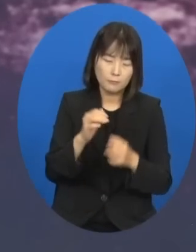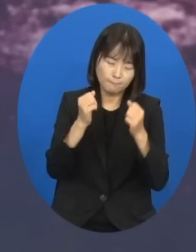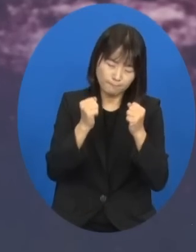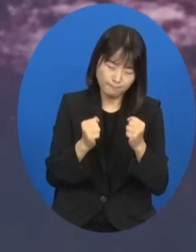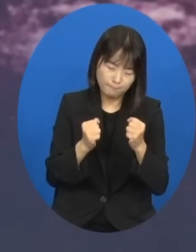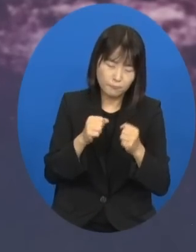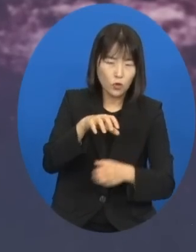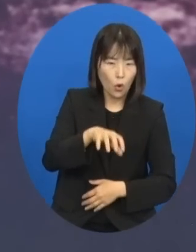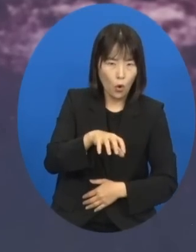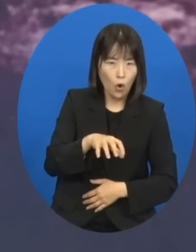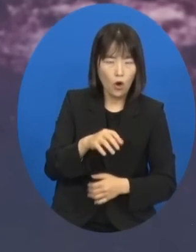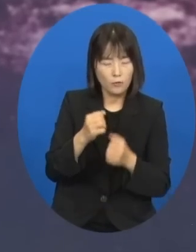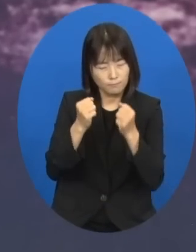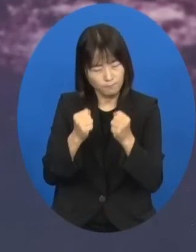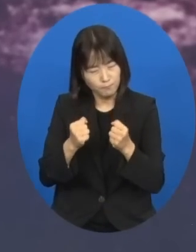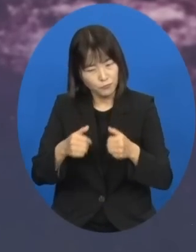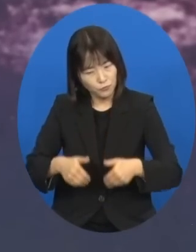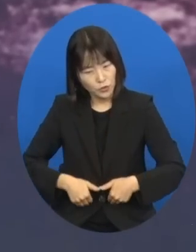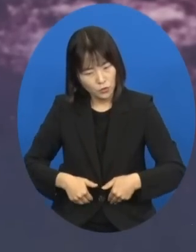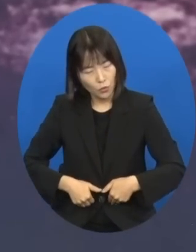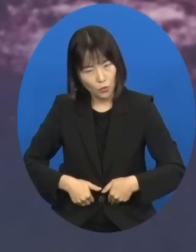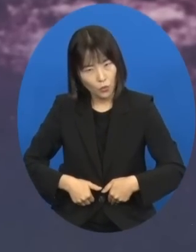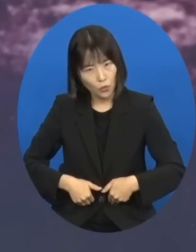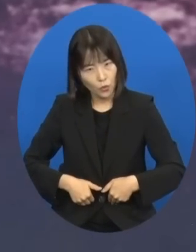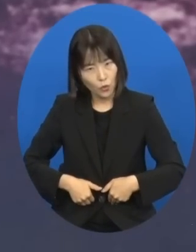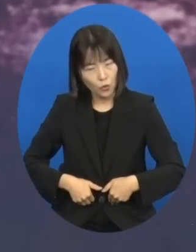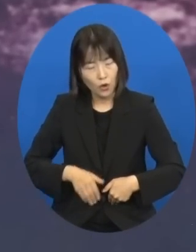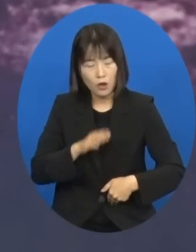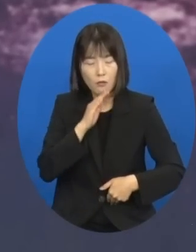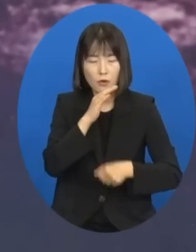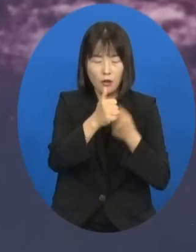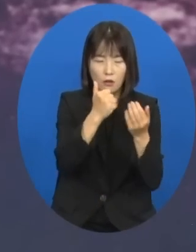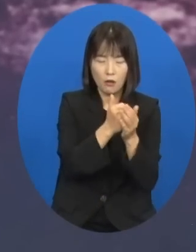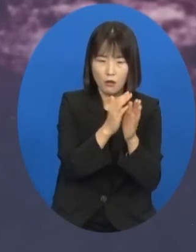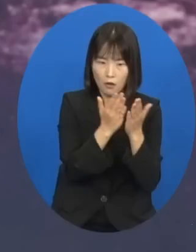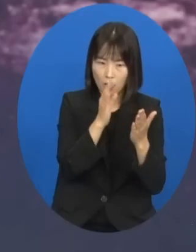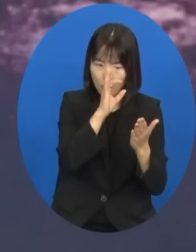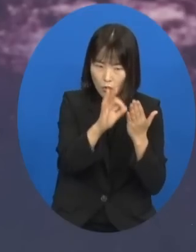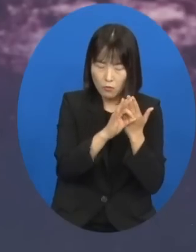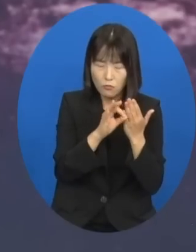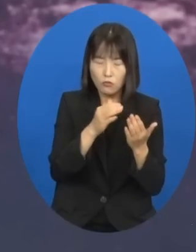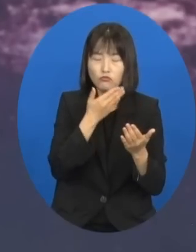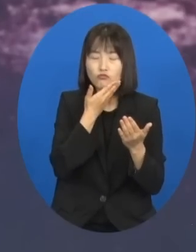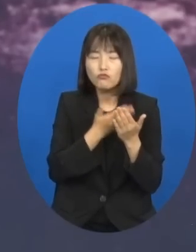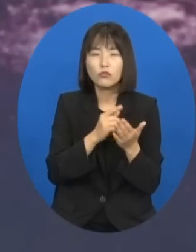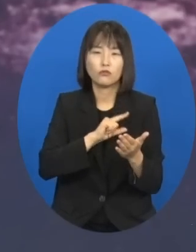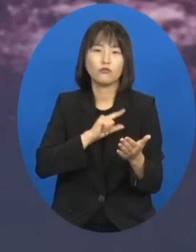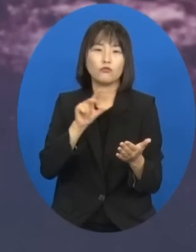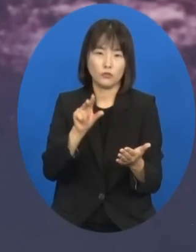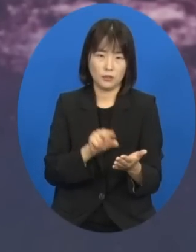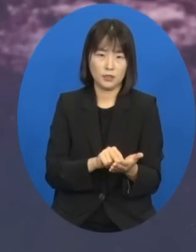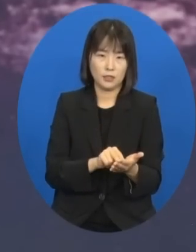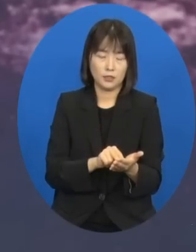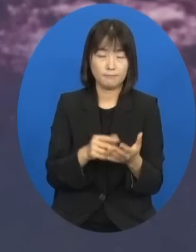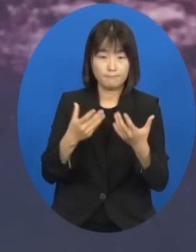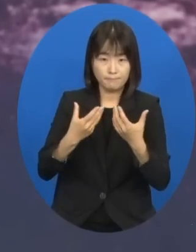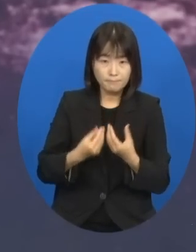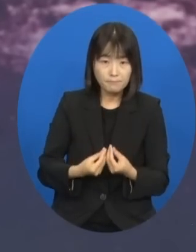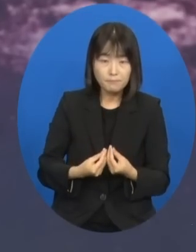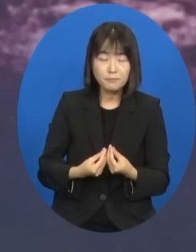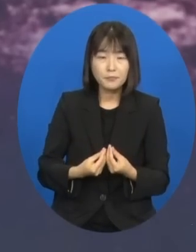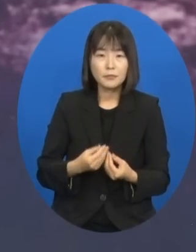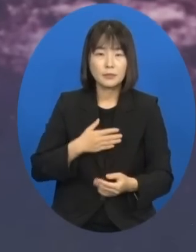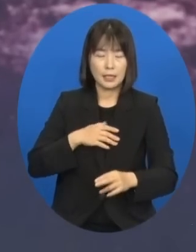있어야 한다는 이 명제는 성경 전체에서 매우 중요한 주제예요. 예를 들어서 여러분, 자기